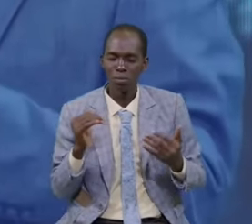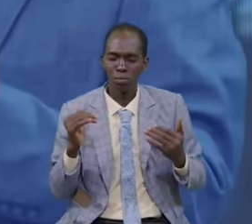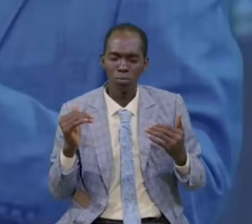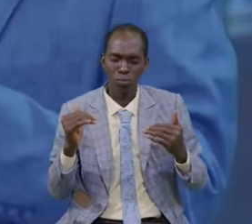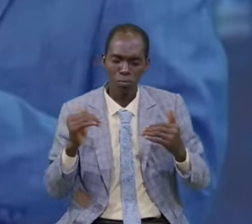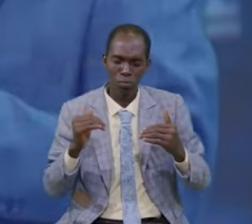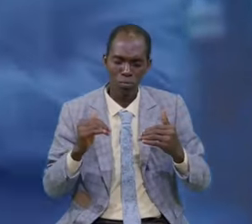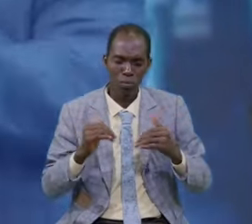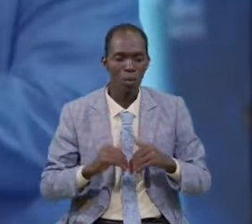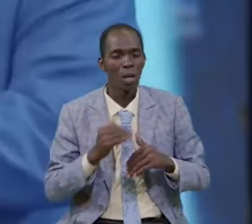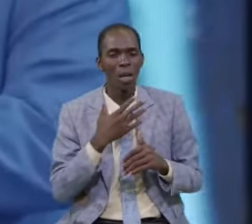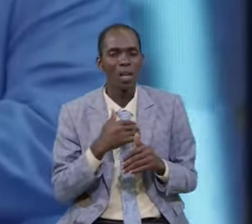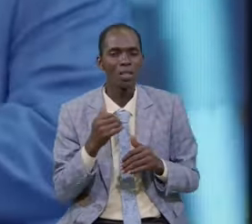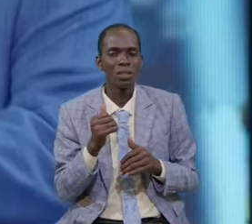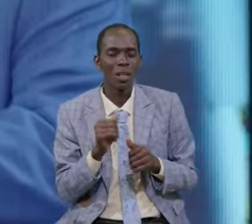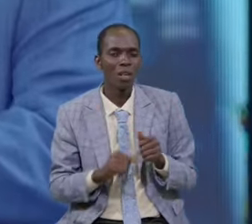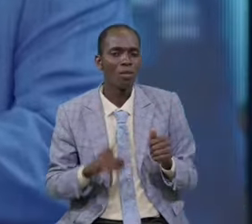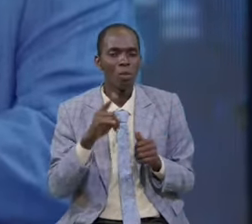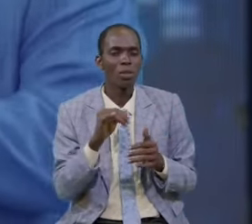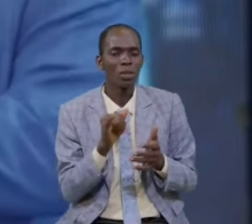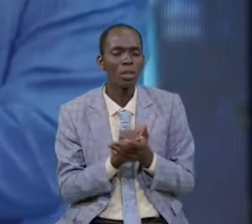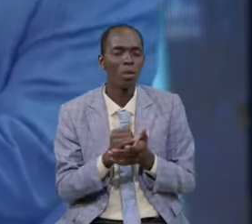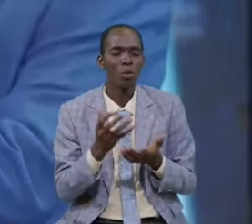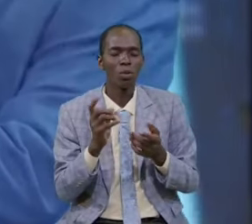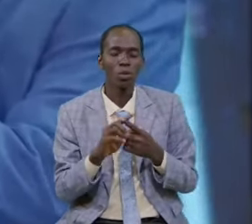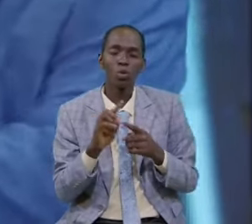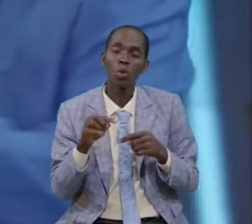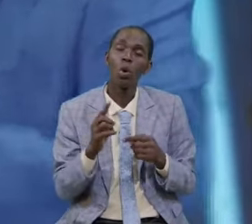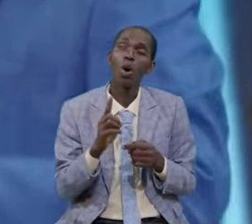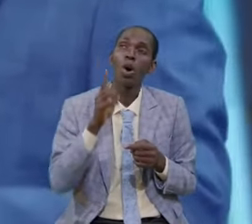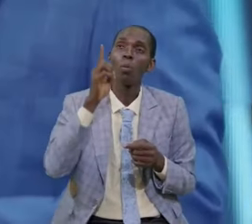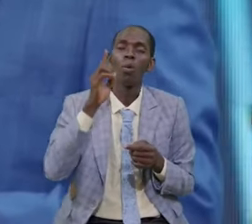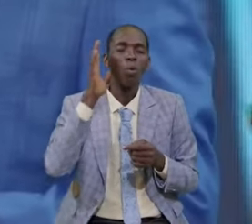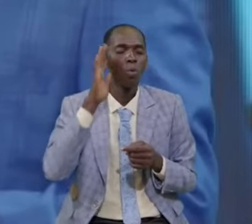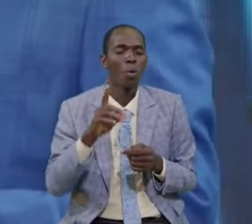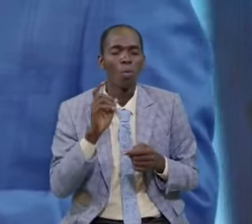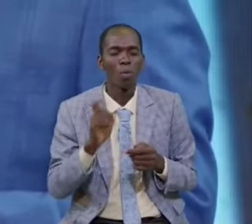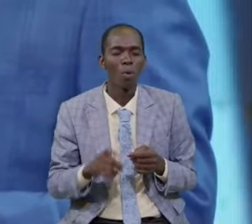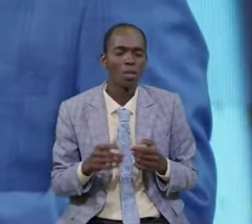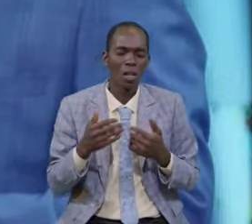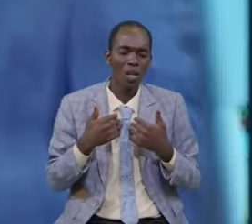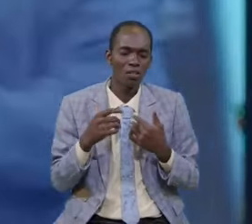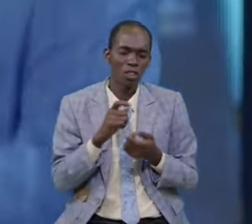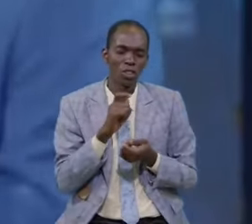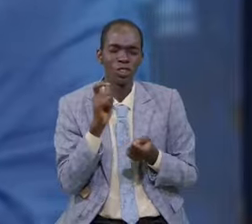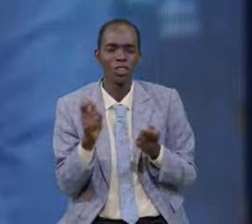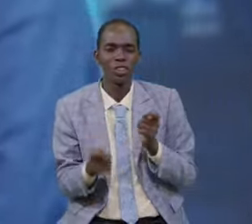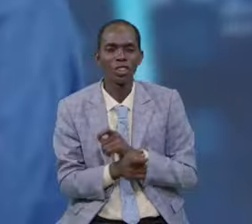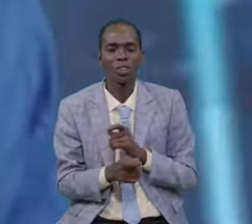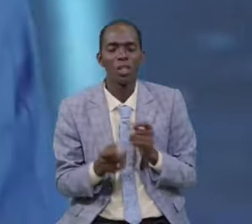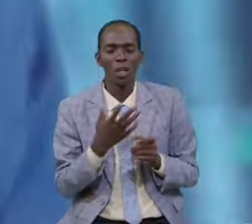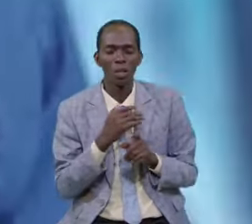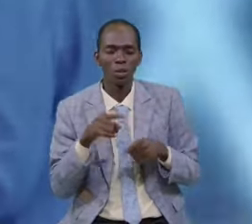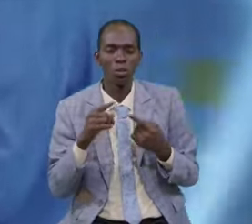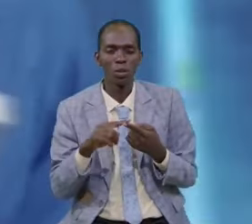Quiconque veut monter doit changer et revenir. Et aller dans la direction opposée. Pensez à